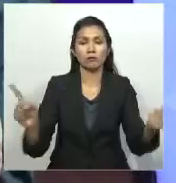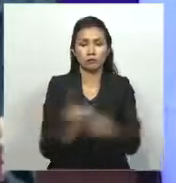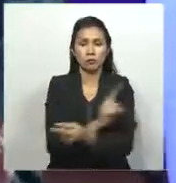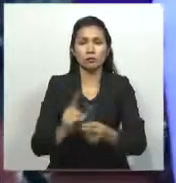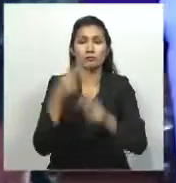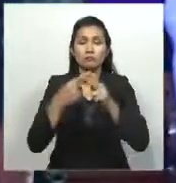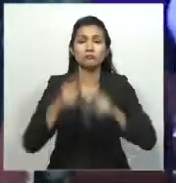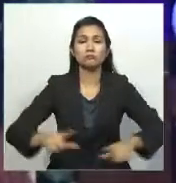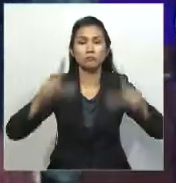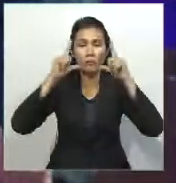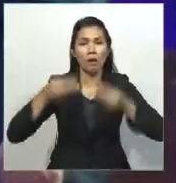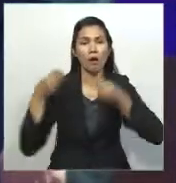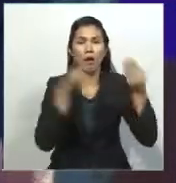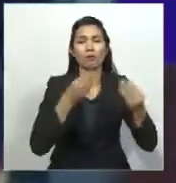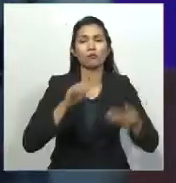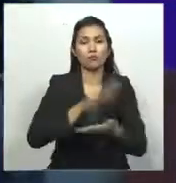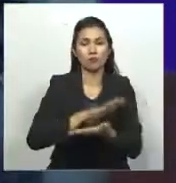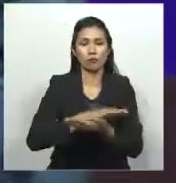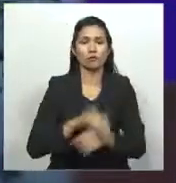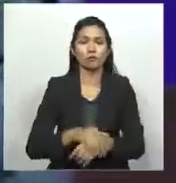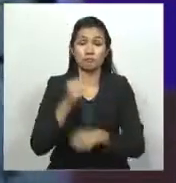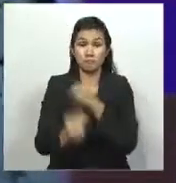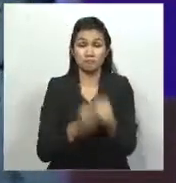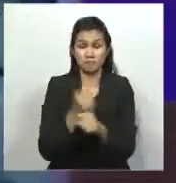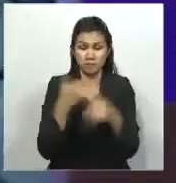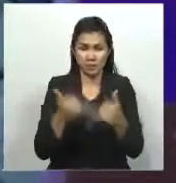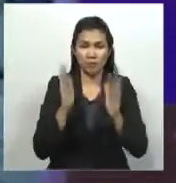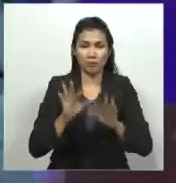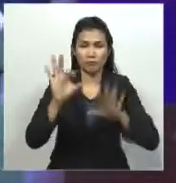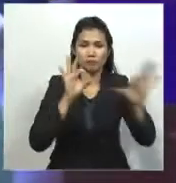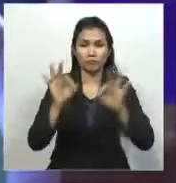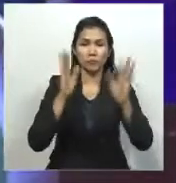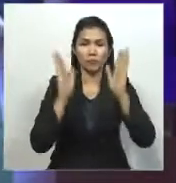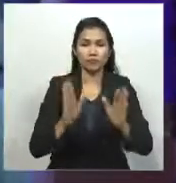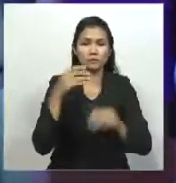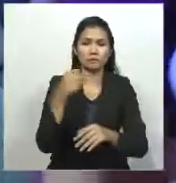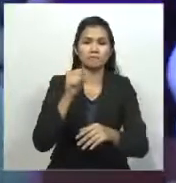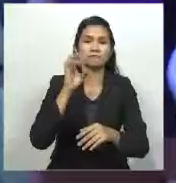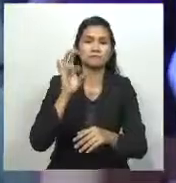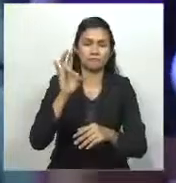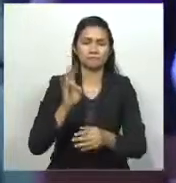างเกียรติยศชื่อเสียงให้แก่สถาบันปีนี้มีผู้ได้รับการคัดเลือก17นาย